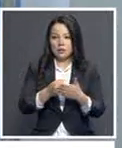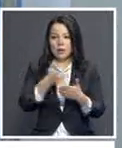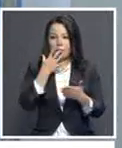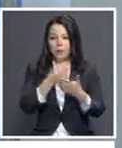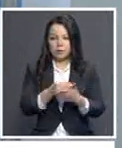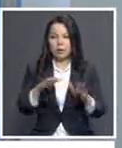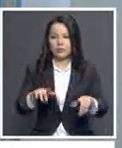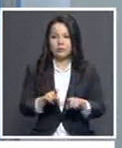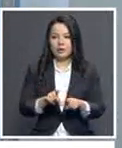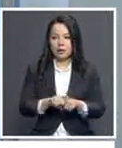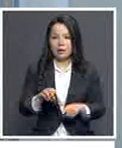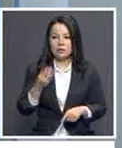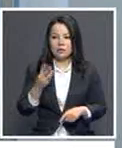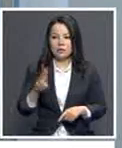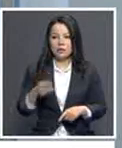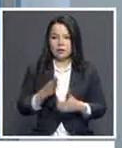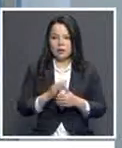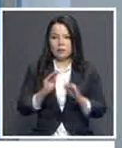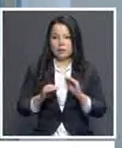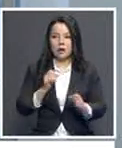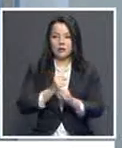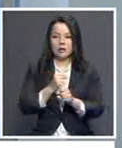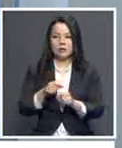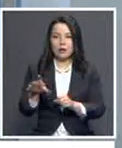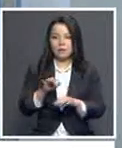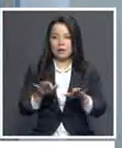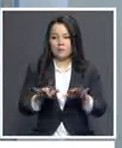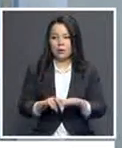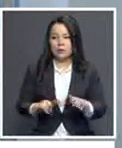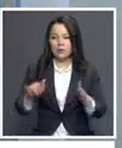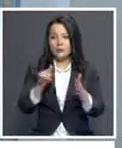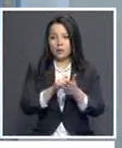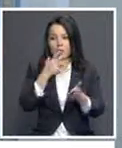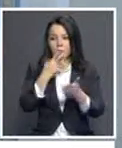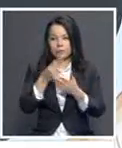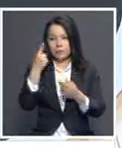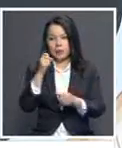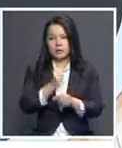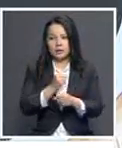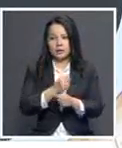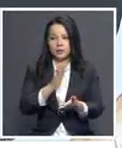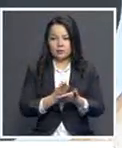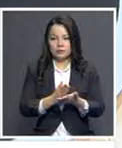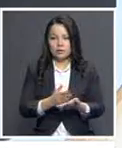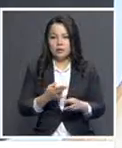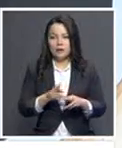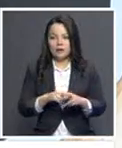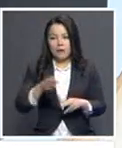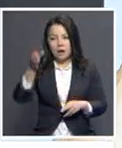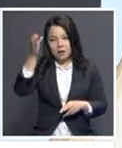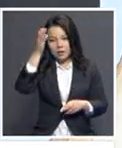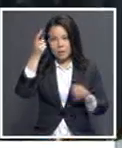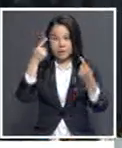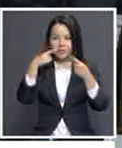қолымнан, мынау 3D принтерден шығарылған және барлық программасын, бағдарламасын өзім жасаған болатынмын. Ғылым мен технологияның